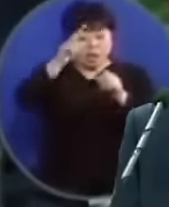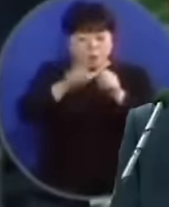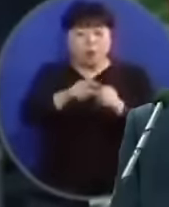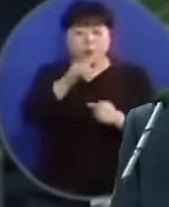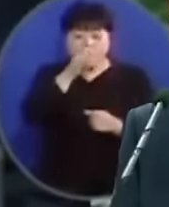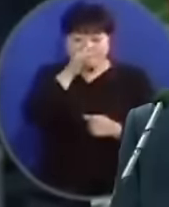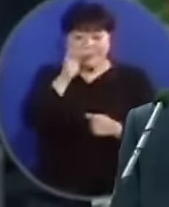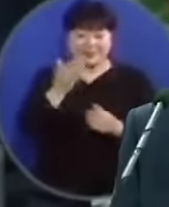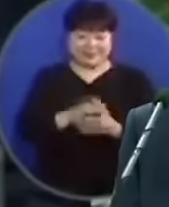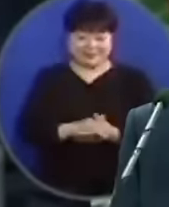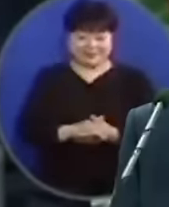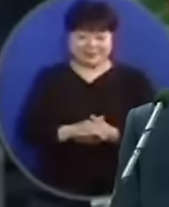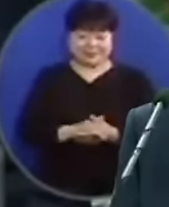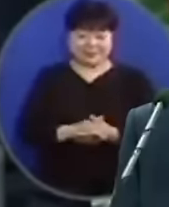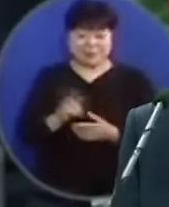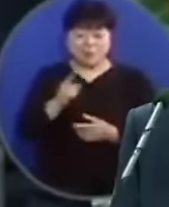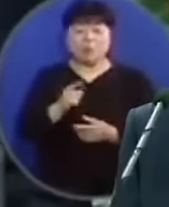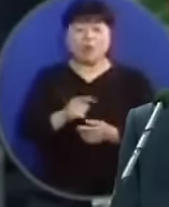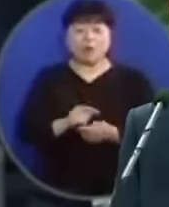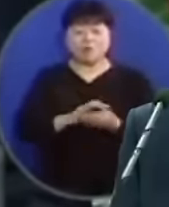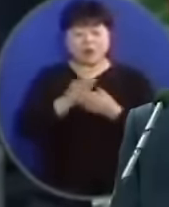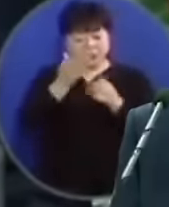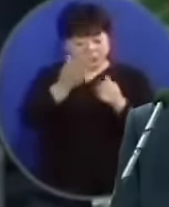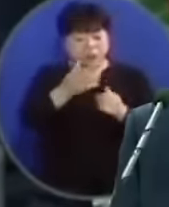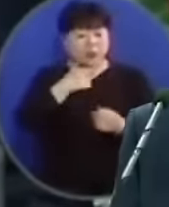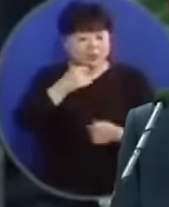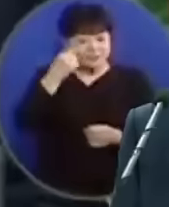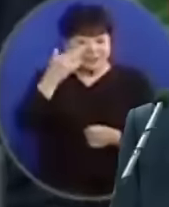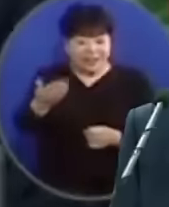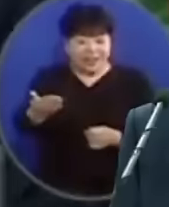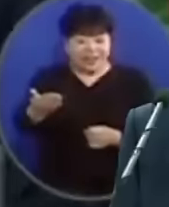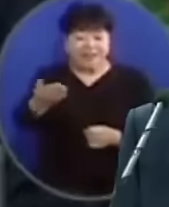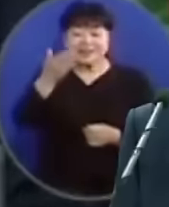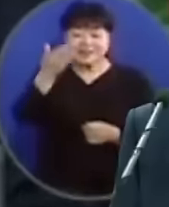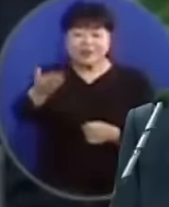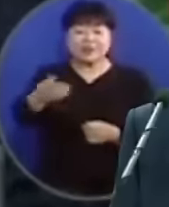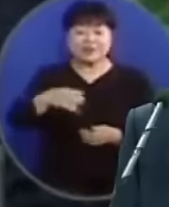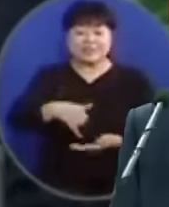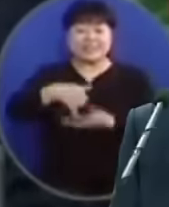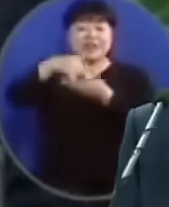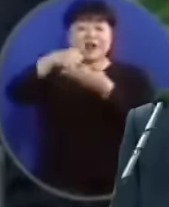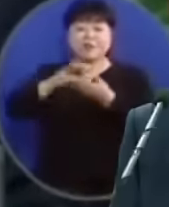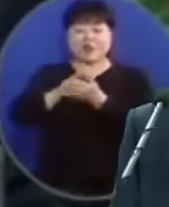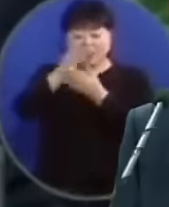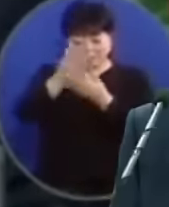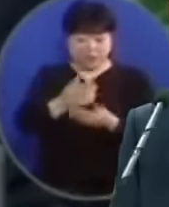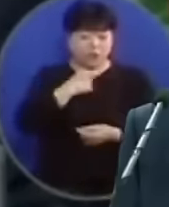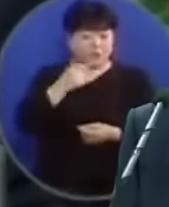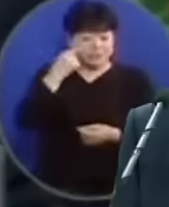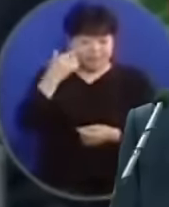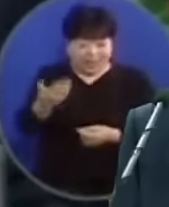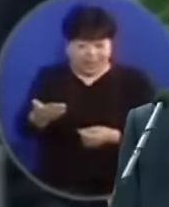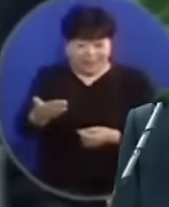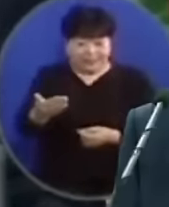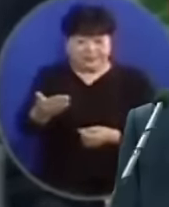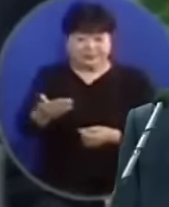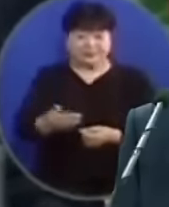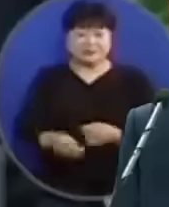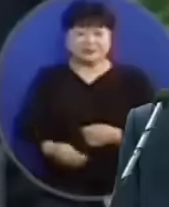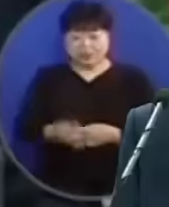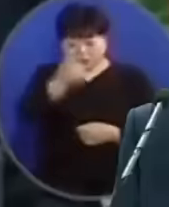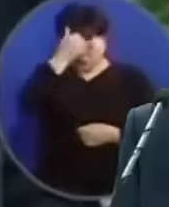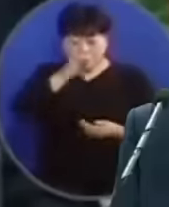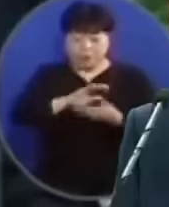있어야 되는 것입니다. 무엇을 여러분 변화시키기를 원하시는 것입니까? 여러분이 인격적으로 변화가 되기를 원하십니까?